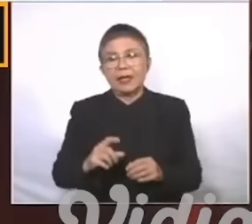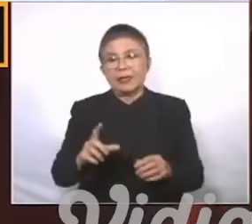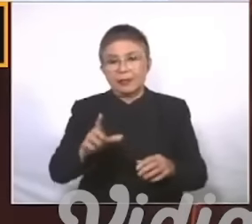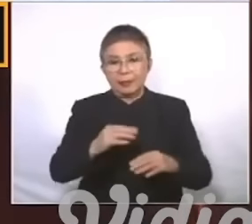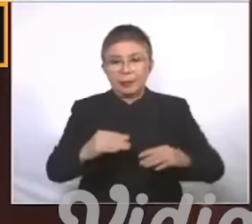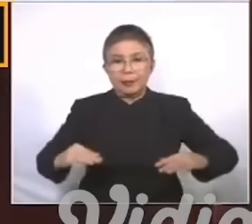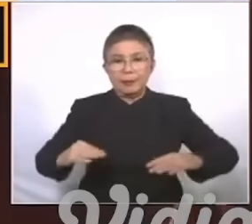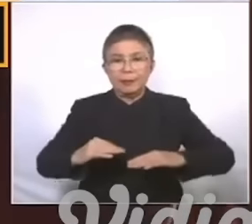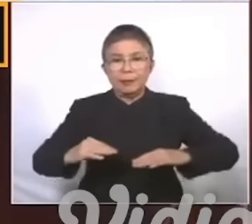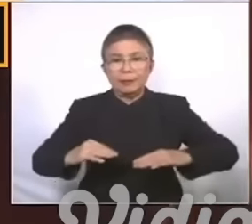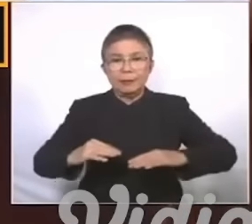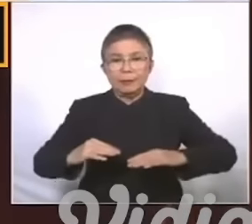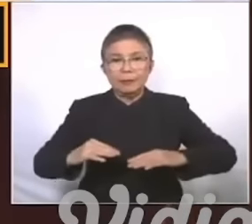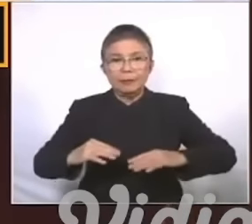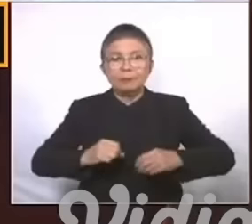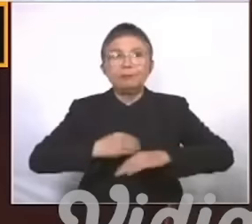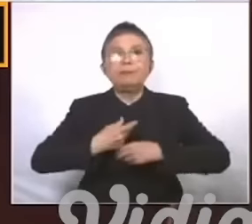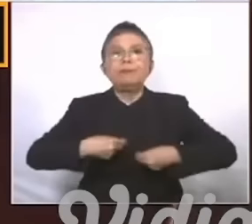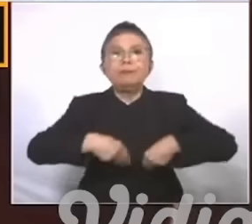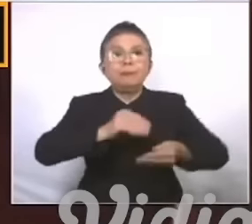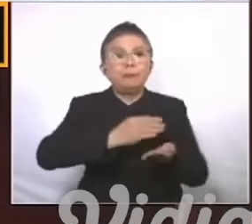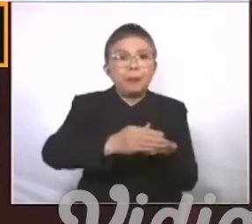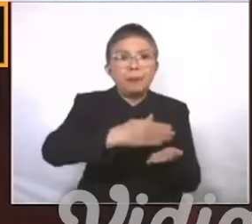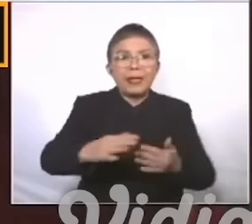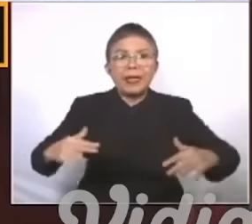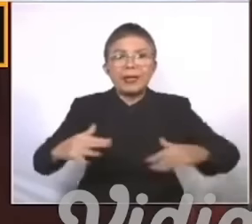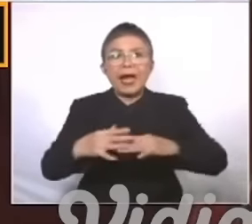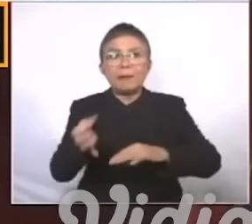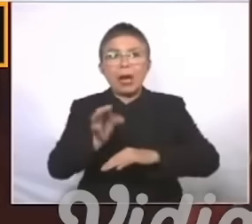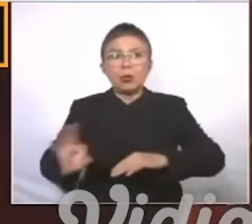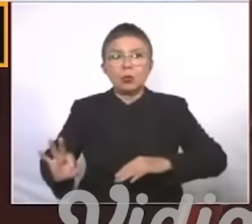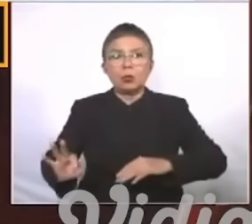istilah, menurut waktu itu kita istilahkan dengan